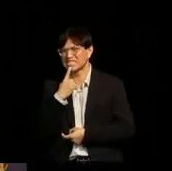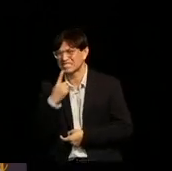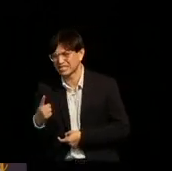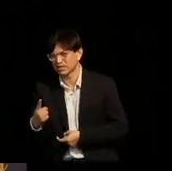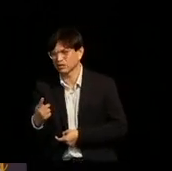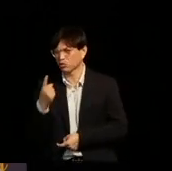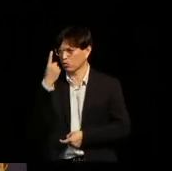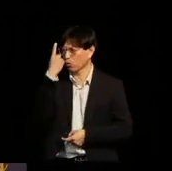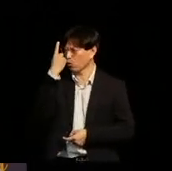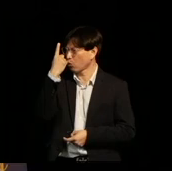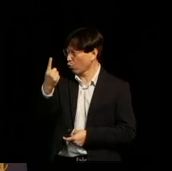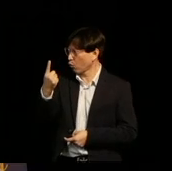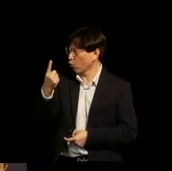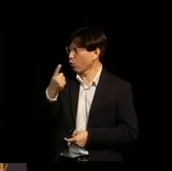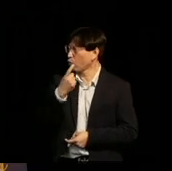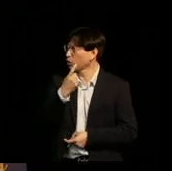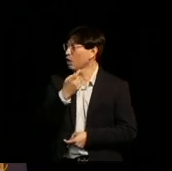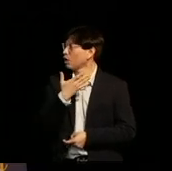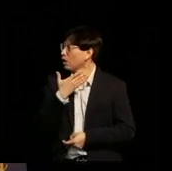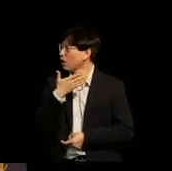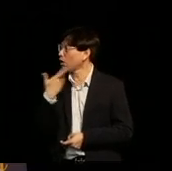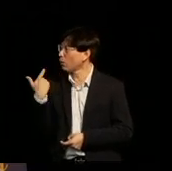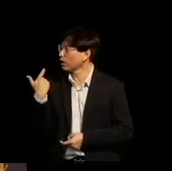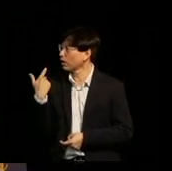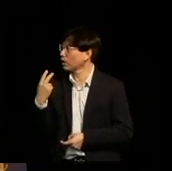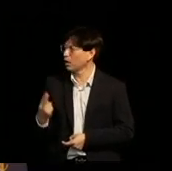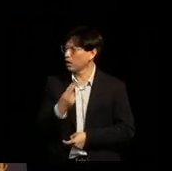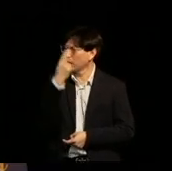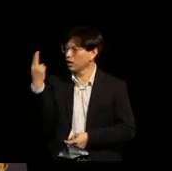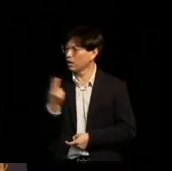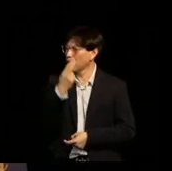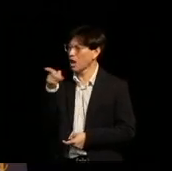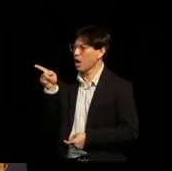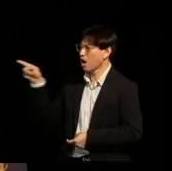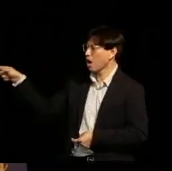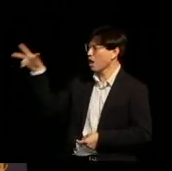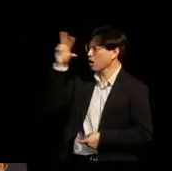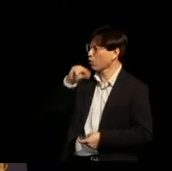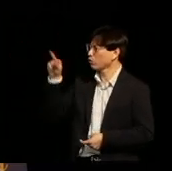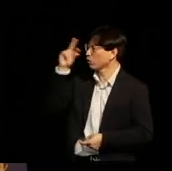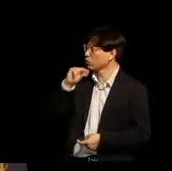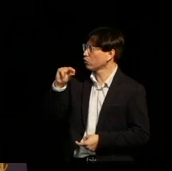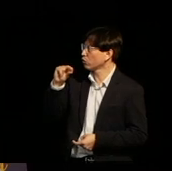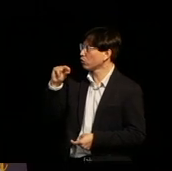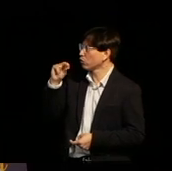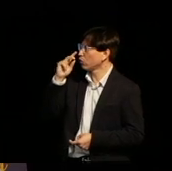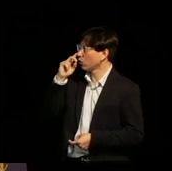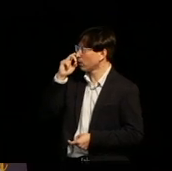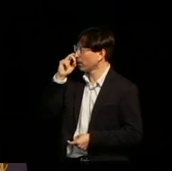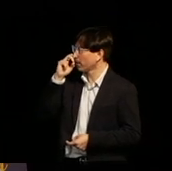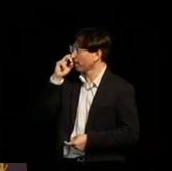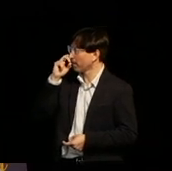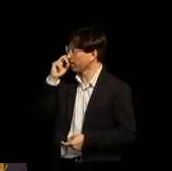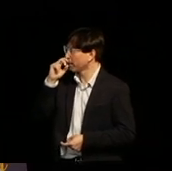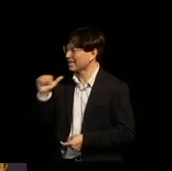uno che è venuto a mancare una persona che ho conosciuto eh Monsignor Claudiano